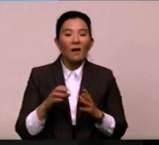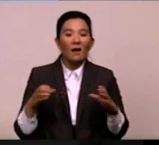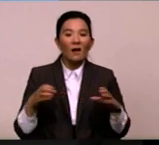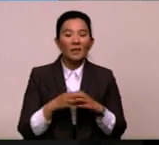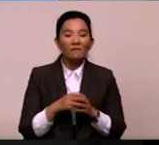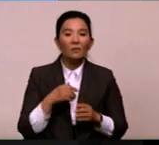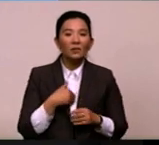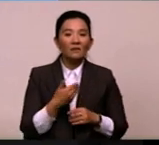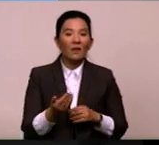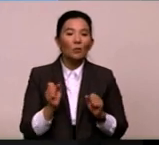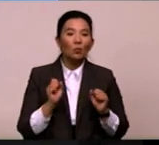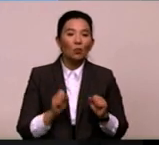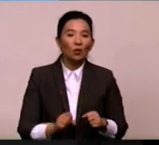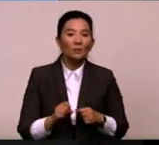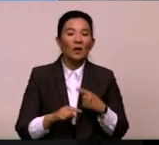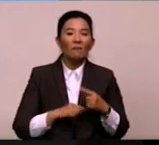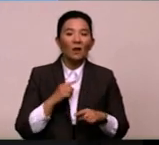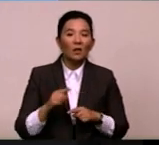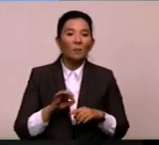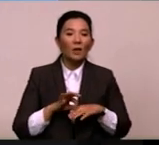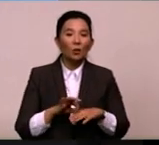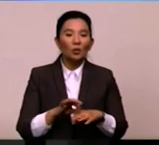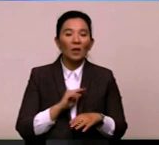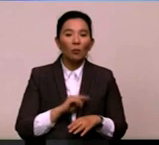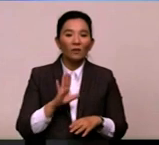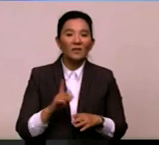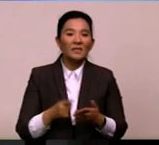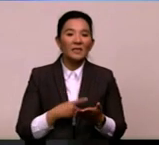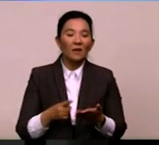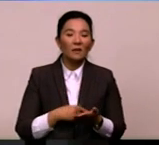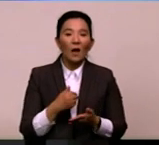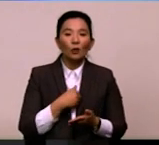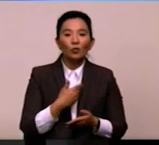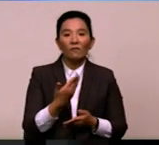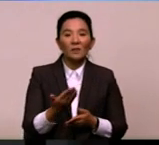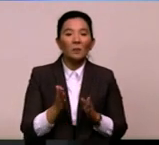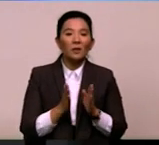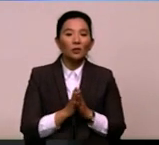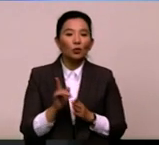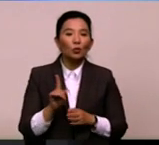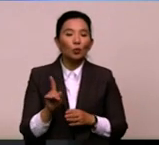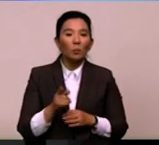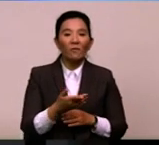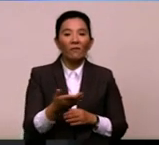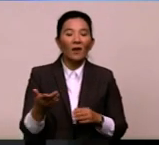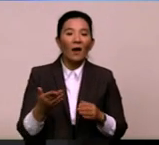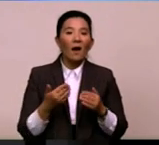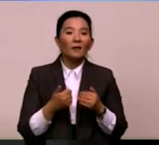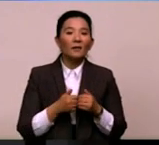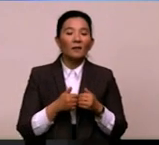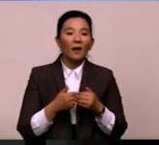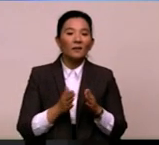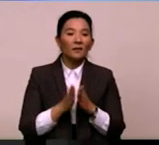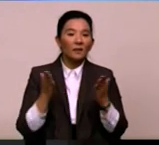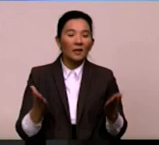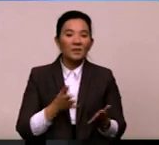вами можем дальше продолжить работу в тетради. И сейчас я вас хочу попросить, чтобы вы открыли свои